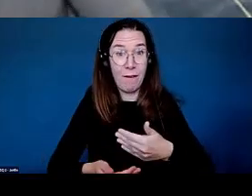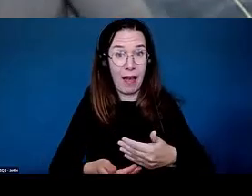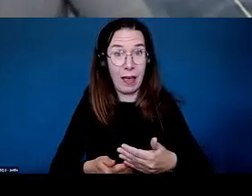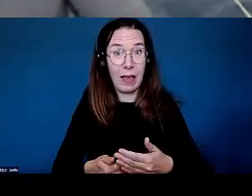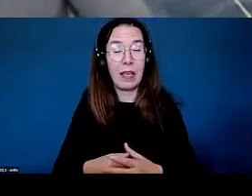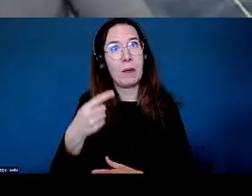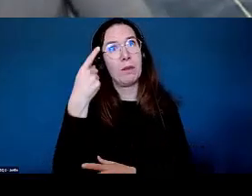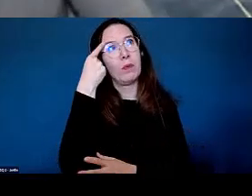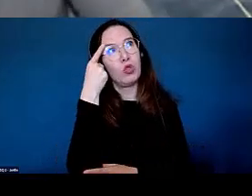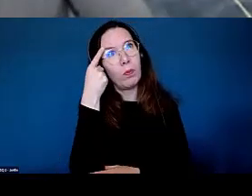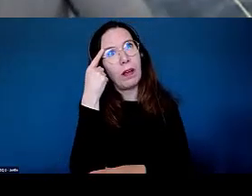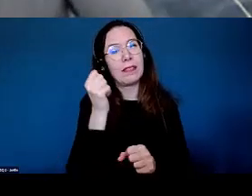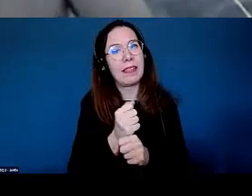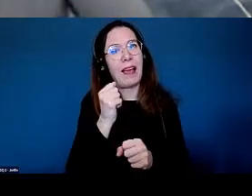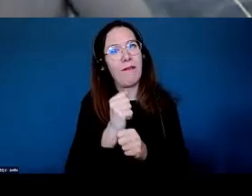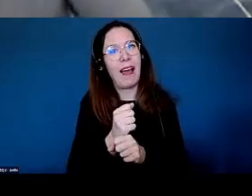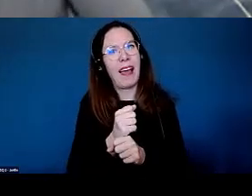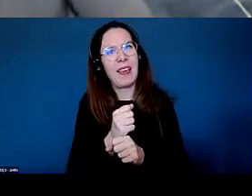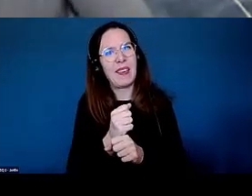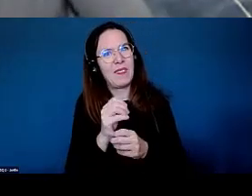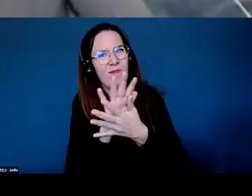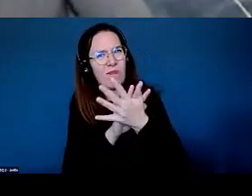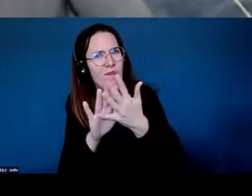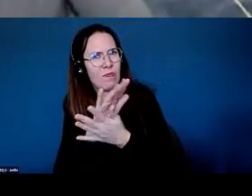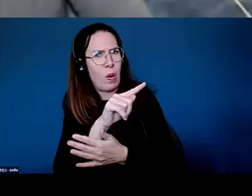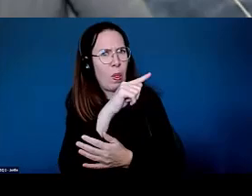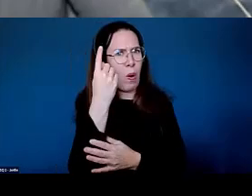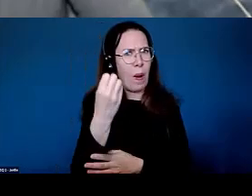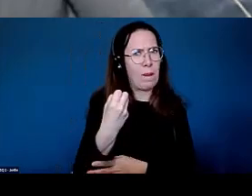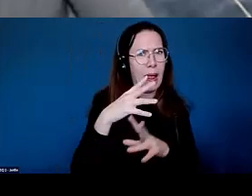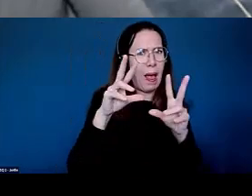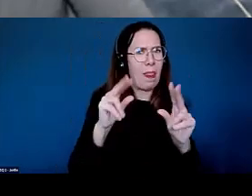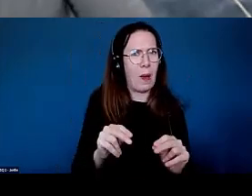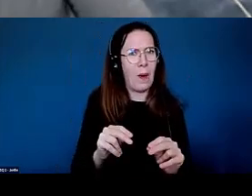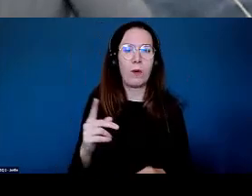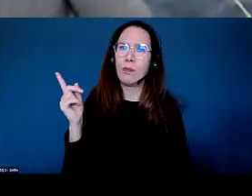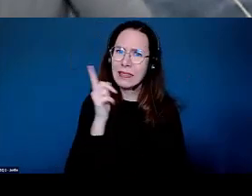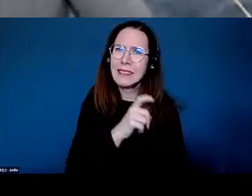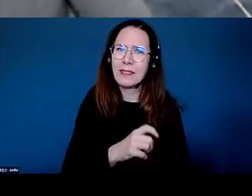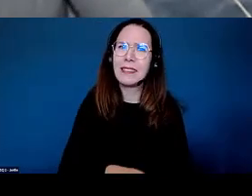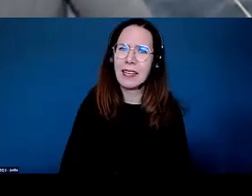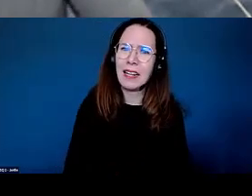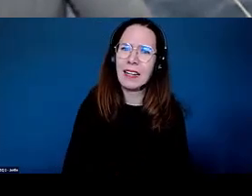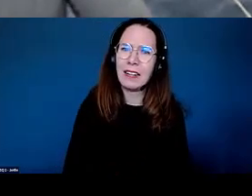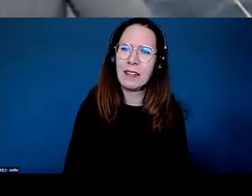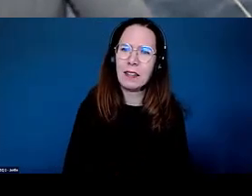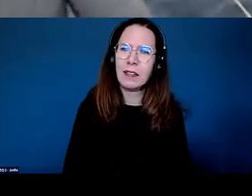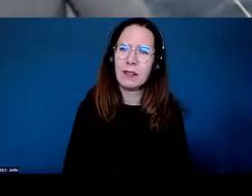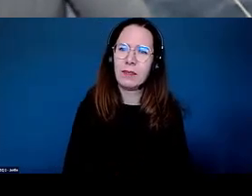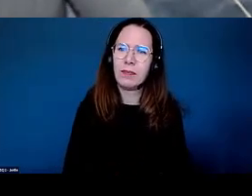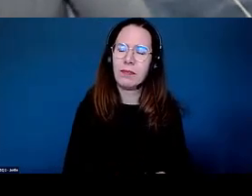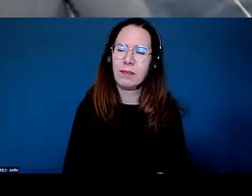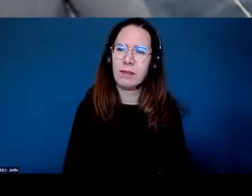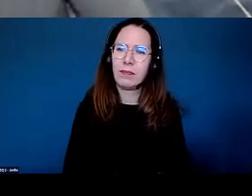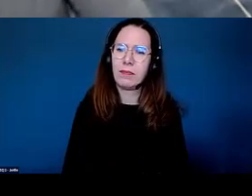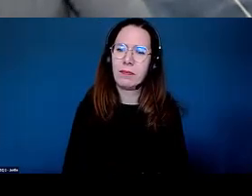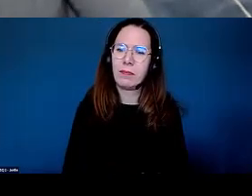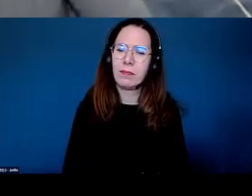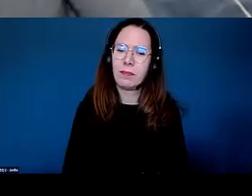travail, je pense que ce travail est toujours gris, ce n'est jamais noir ou blanc, et c'est difficile.